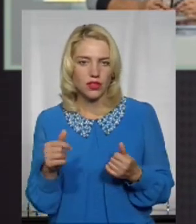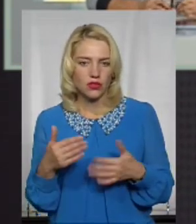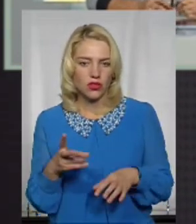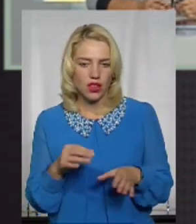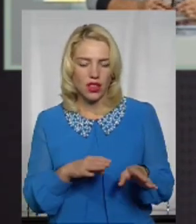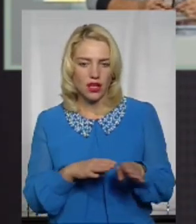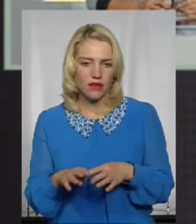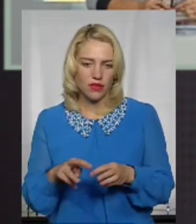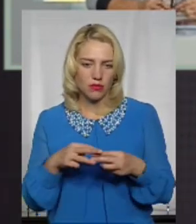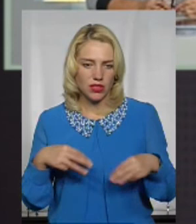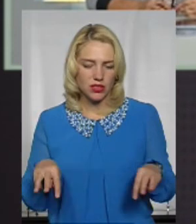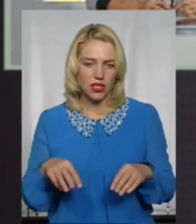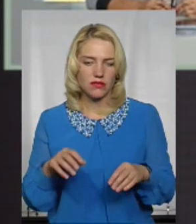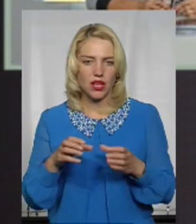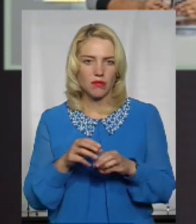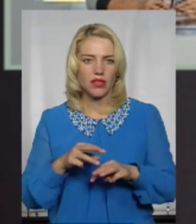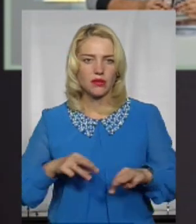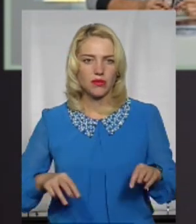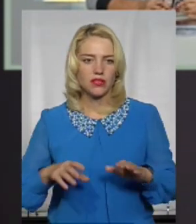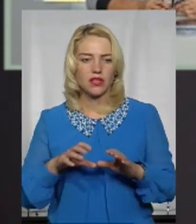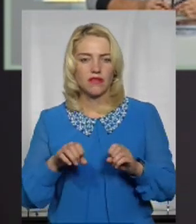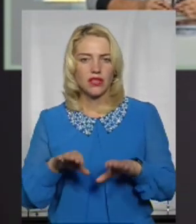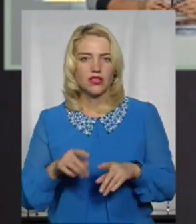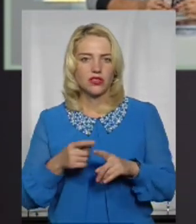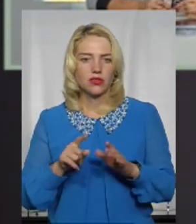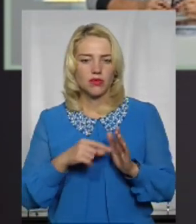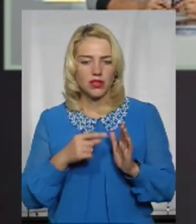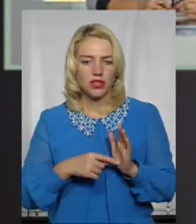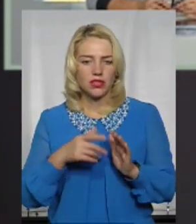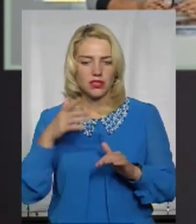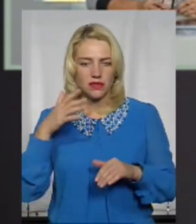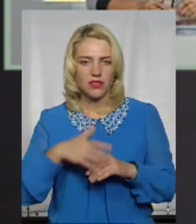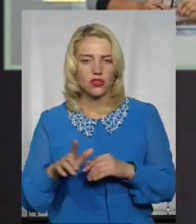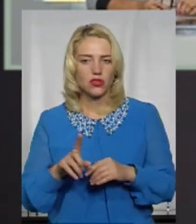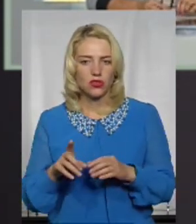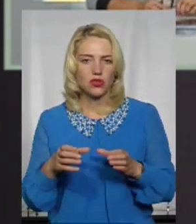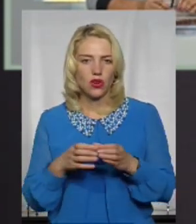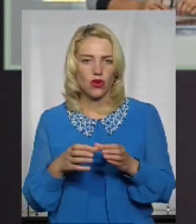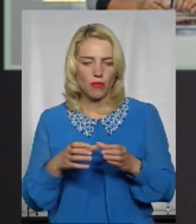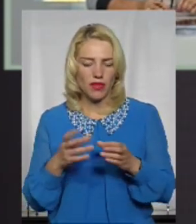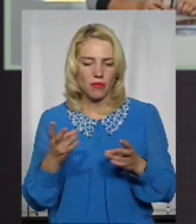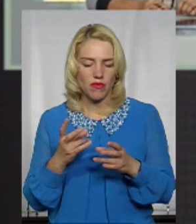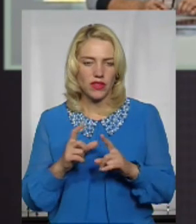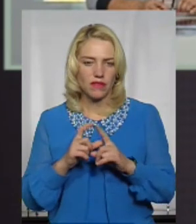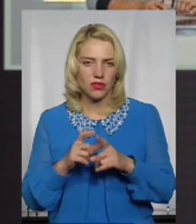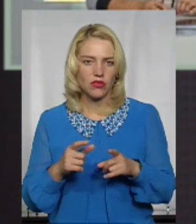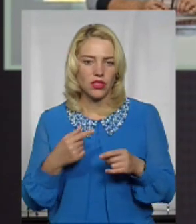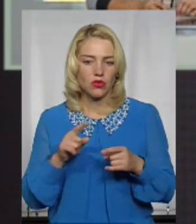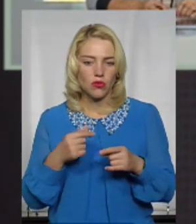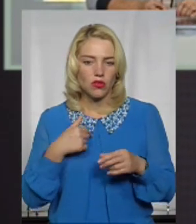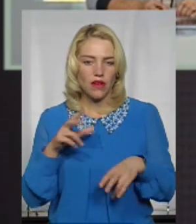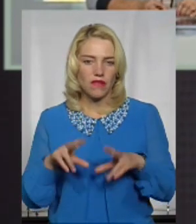на рівні міністерств, Кабінету міністрів, вирішення цього питання. Звісно, що громада повинна висловлювати, тому я вважаю, що